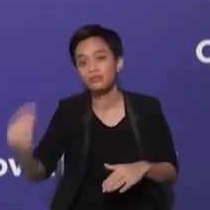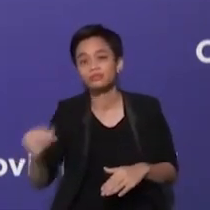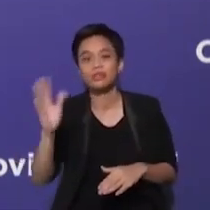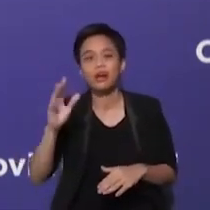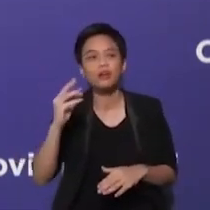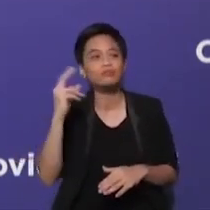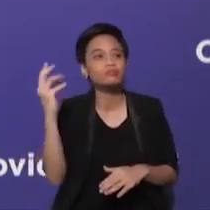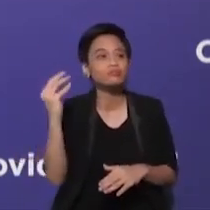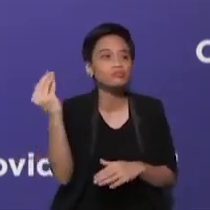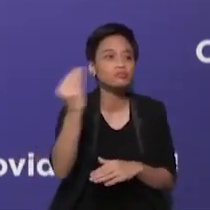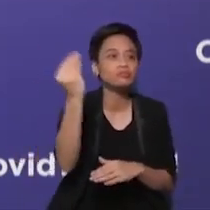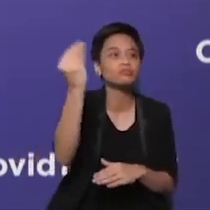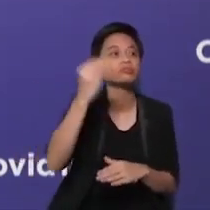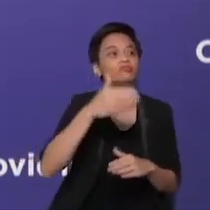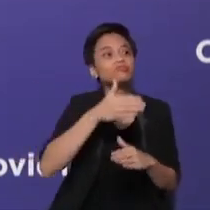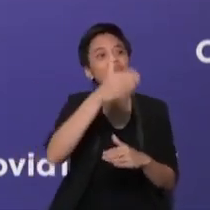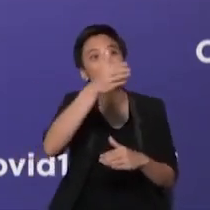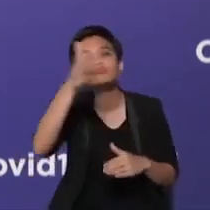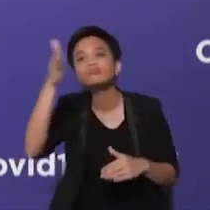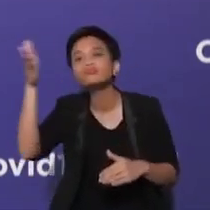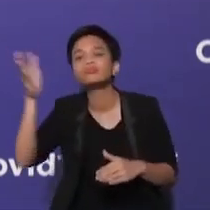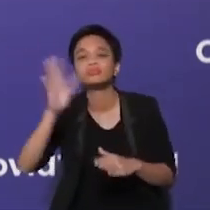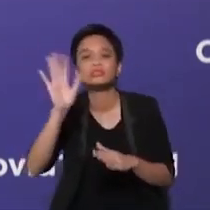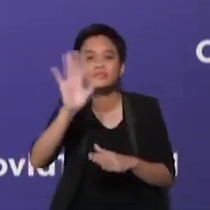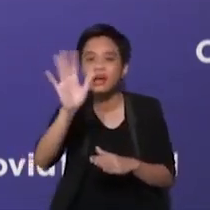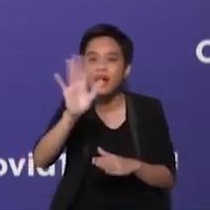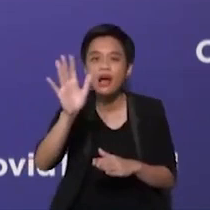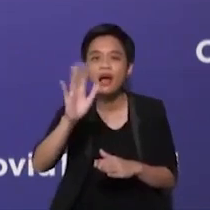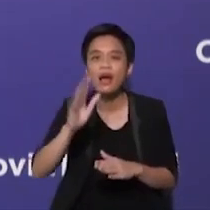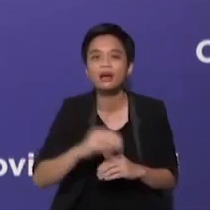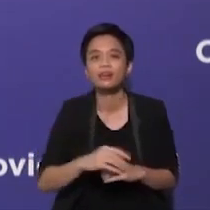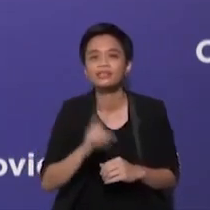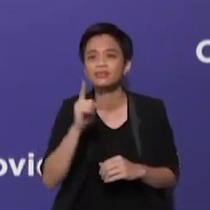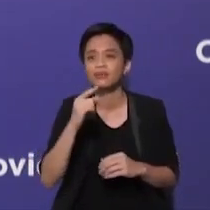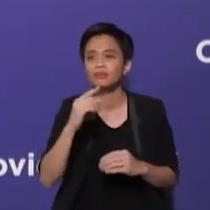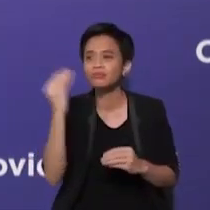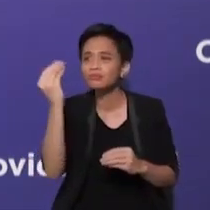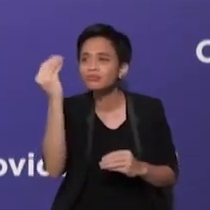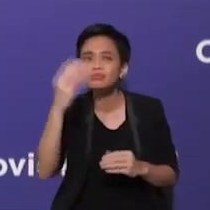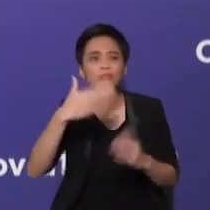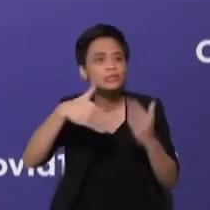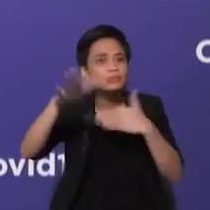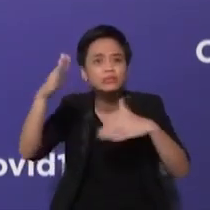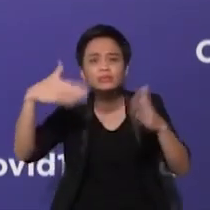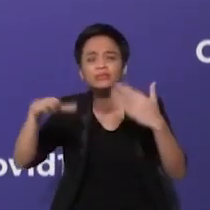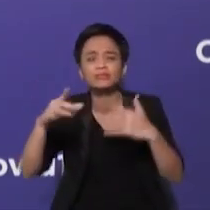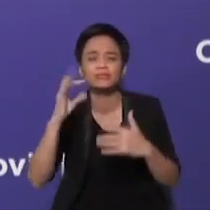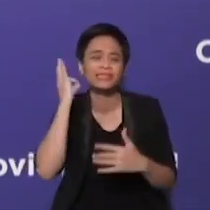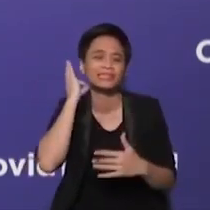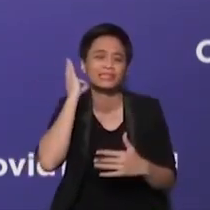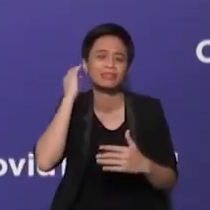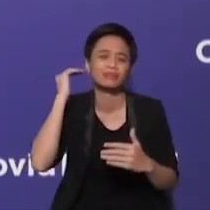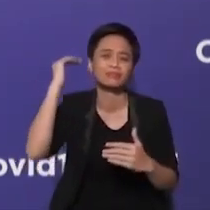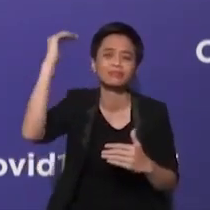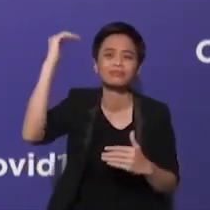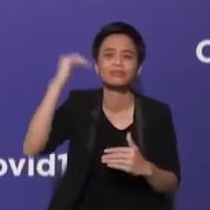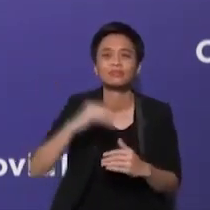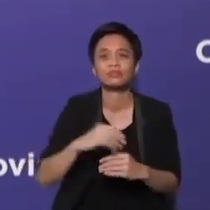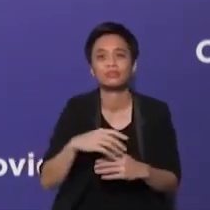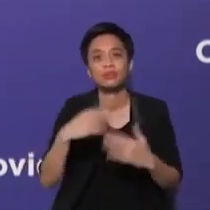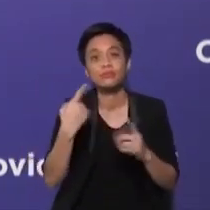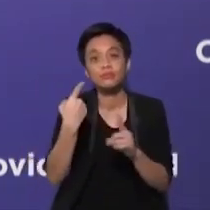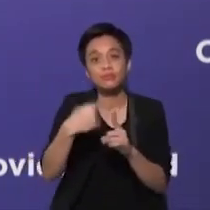perjalanan kemanapun karena ini akan memberikan Resiko yang luar biasa dan selalu putih